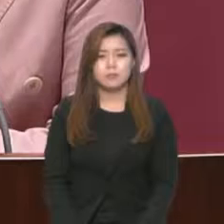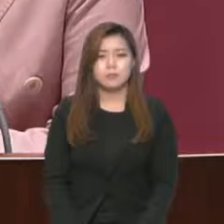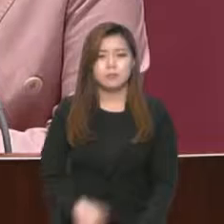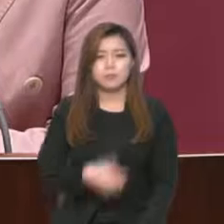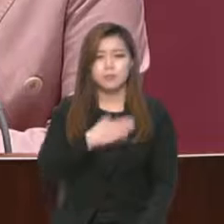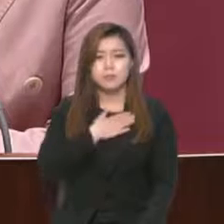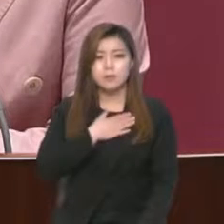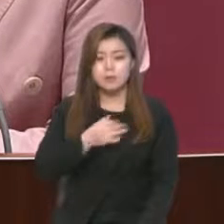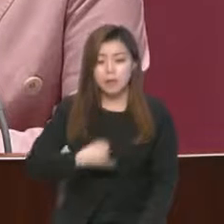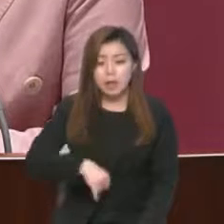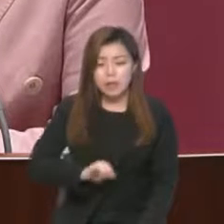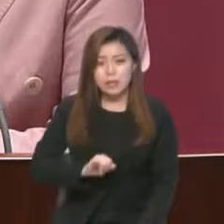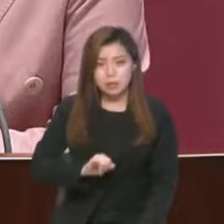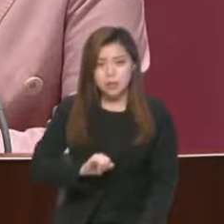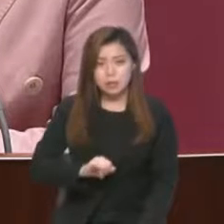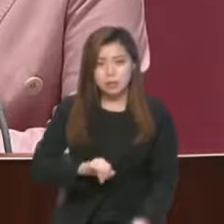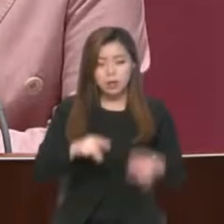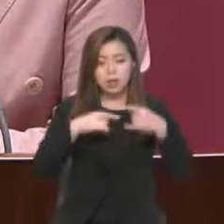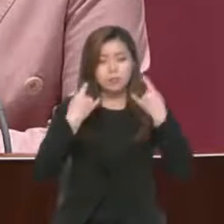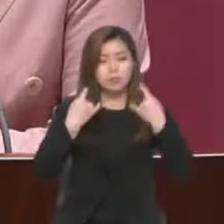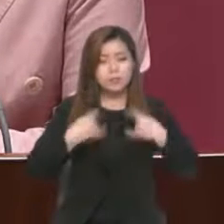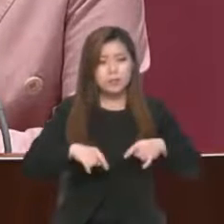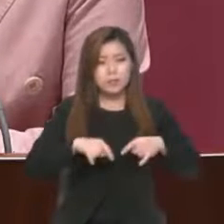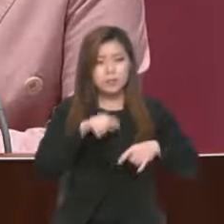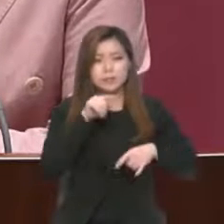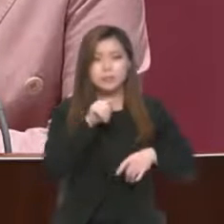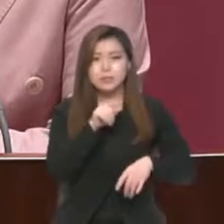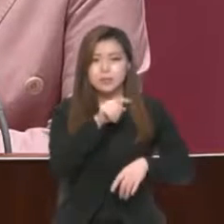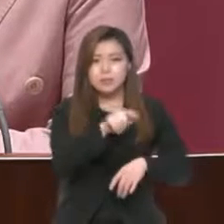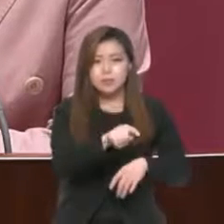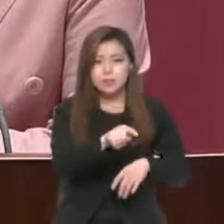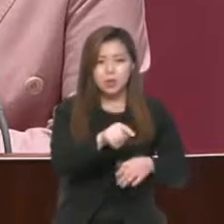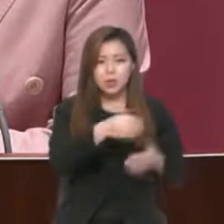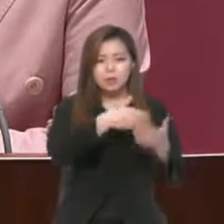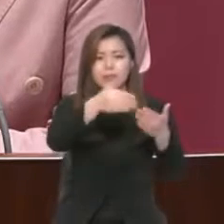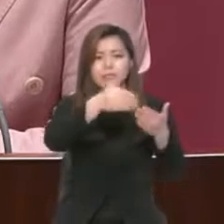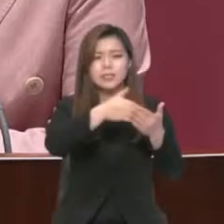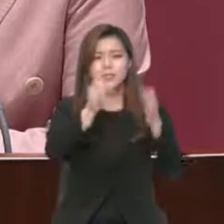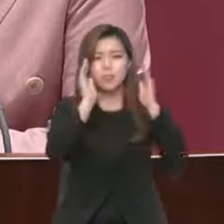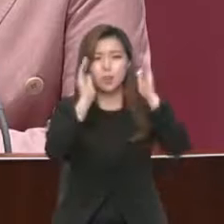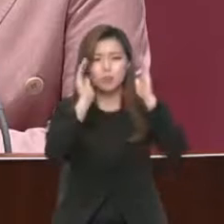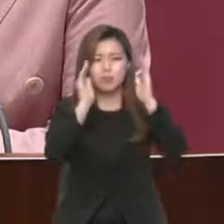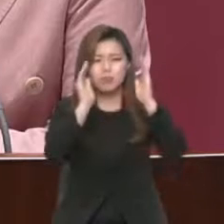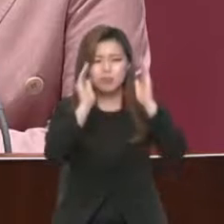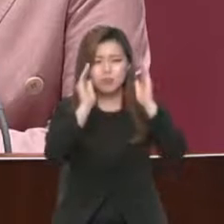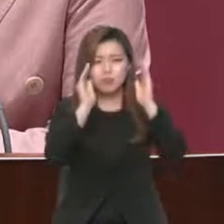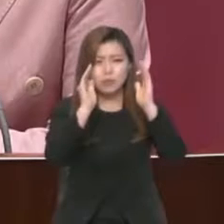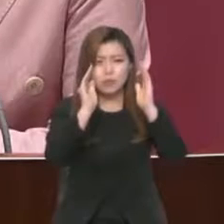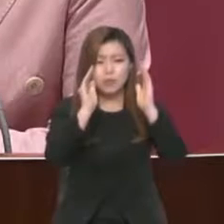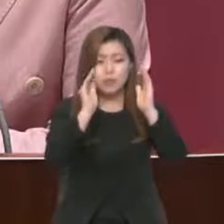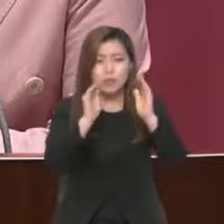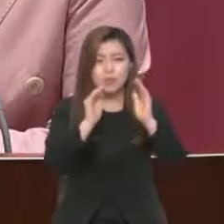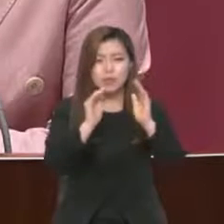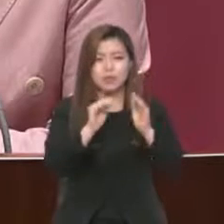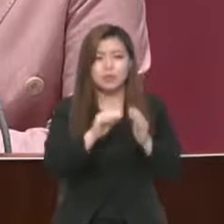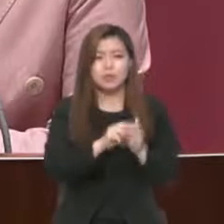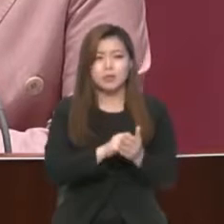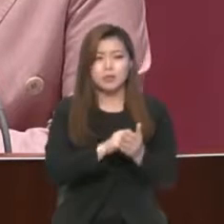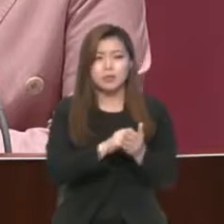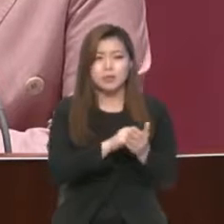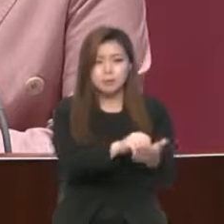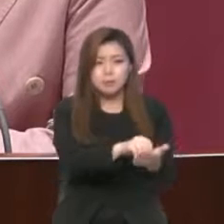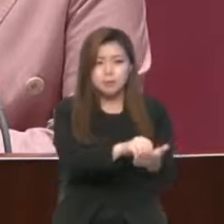프랑스 학교에 가서 미술 공부를 더 하고 싶어서 편입을 하는 건데 입학이 아니고 그러니까 학부를 다